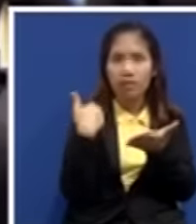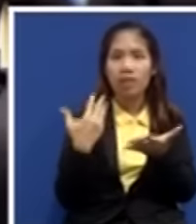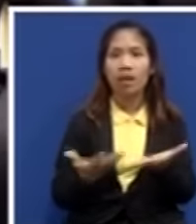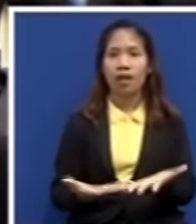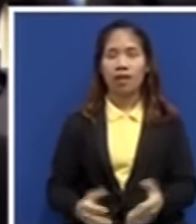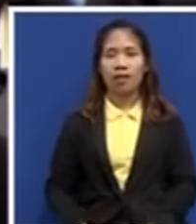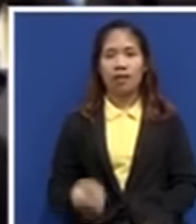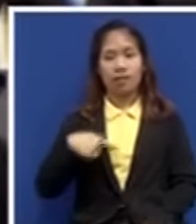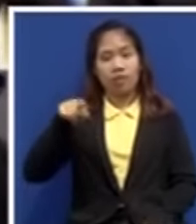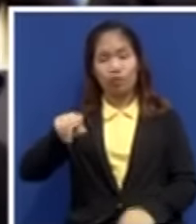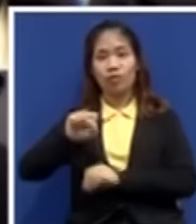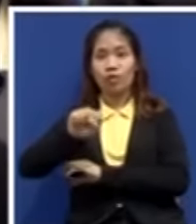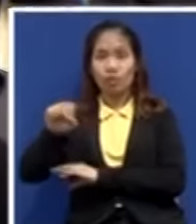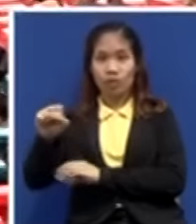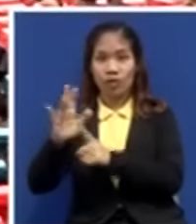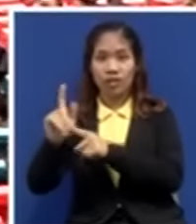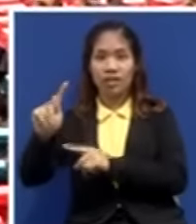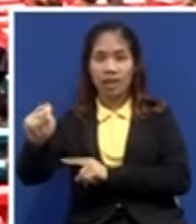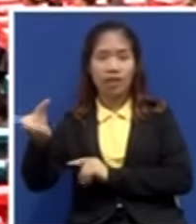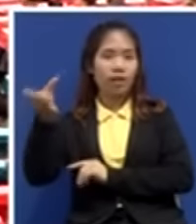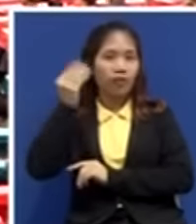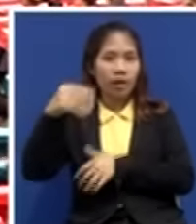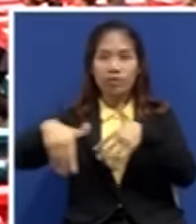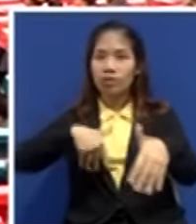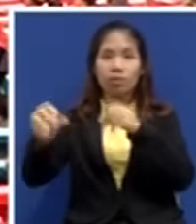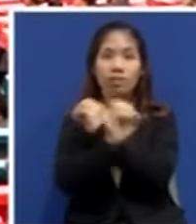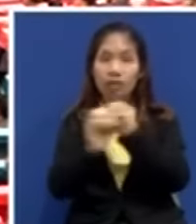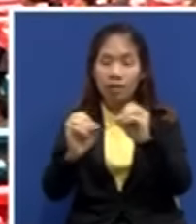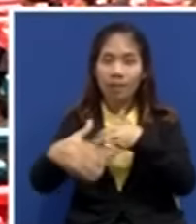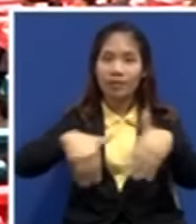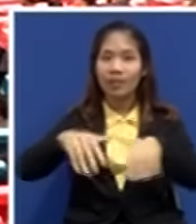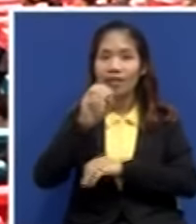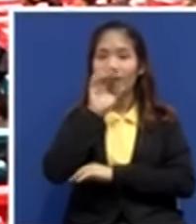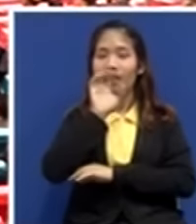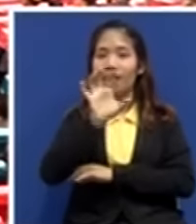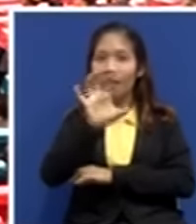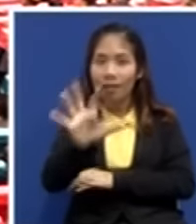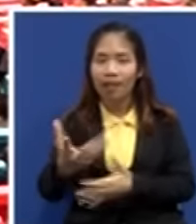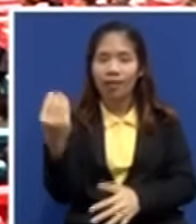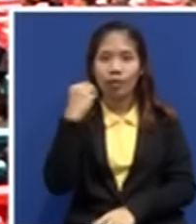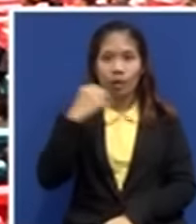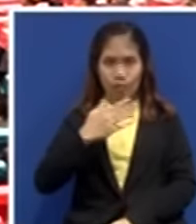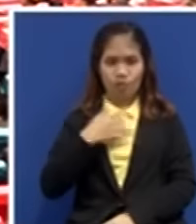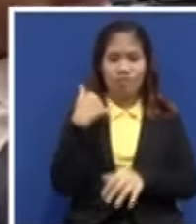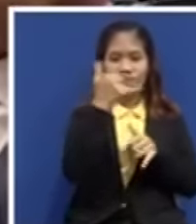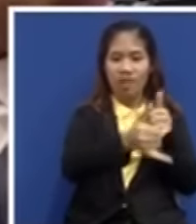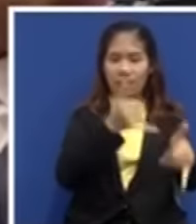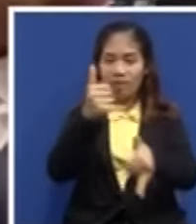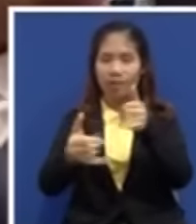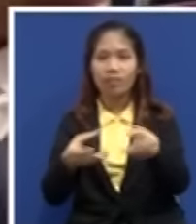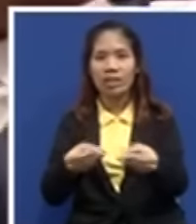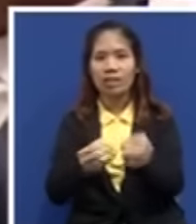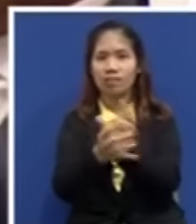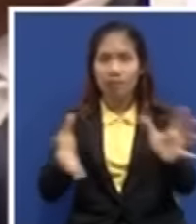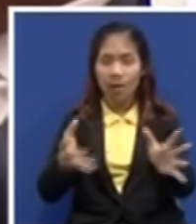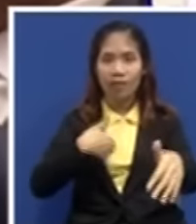ขตเนี่ยคุณไม่เคยฟังประชาชนมั้งเหรอว่าประชาชนก็พูดอย่างเงี้ยนะผมบอกผมลงพื้นที่มากที่สุดแล้วไง